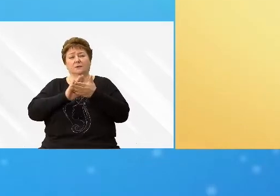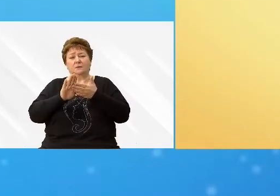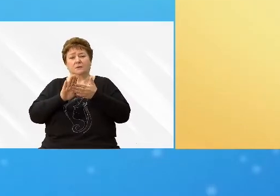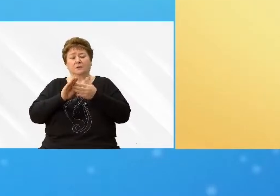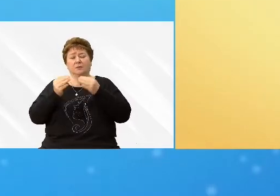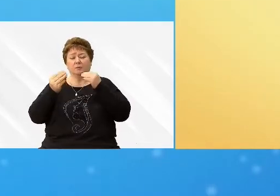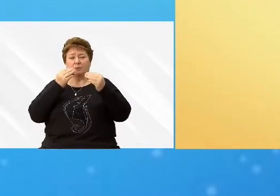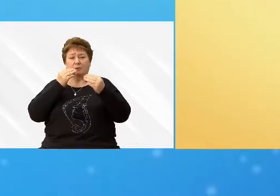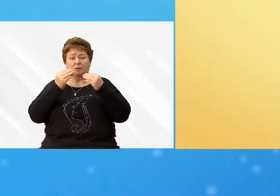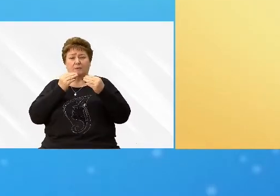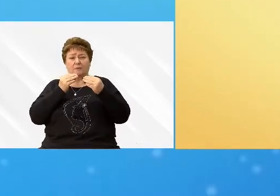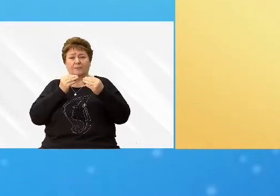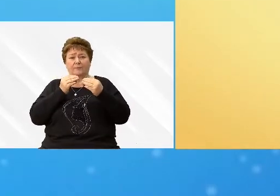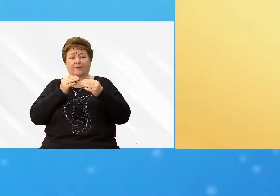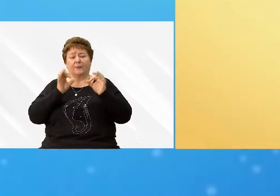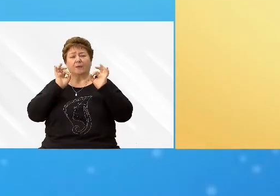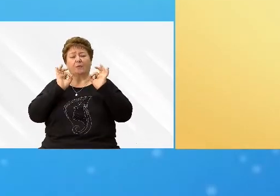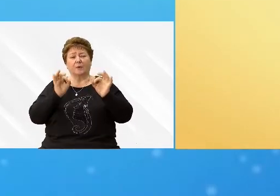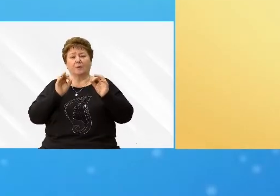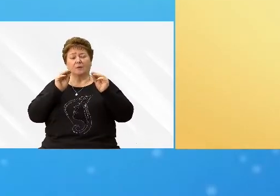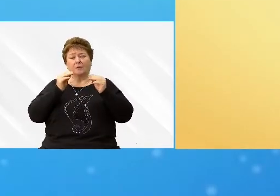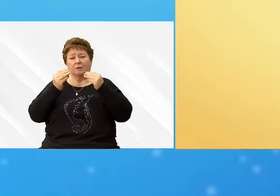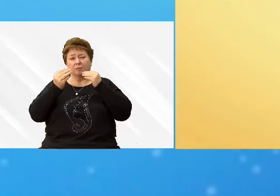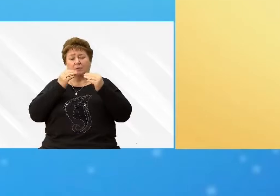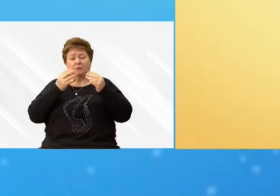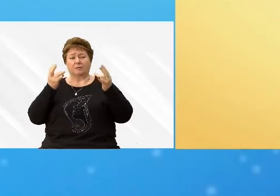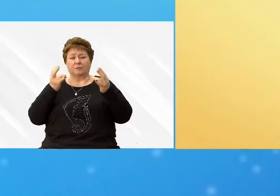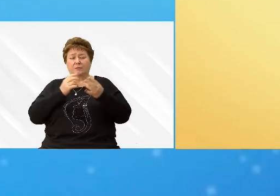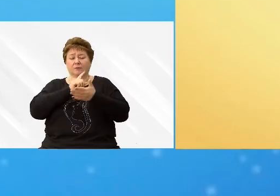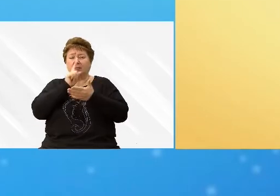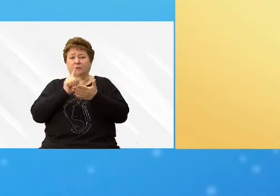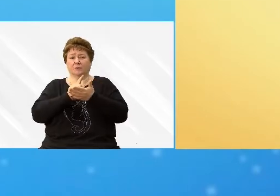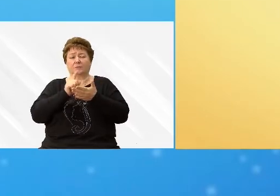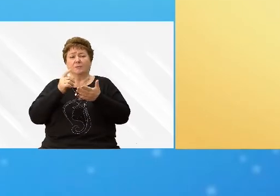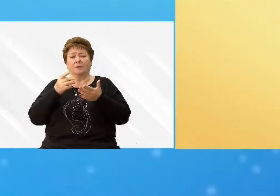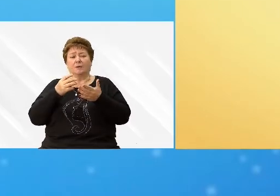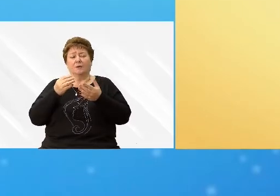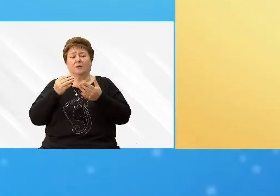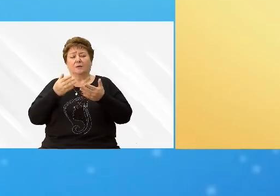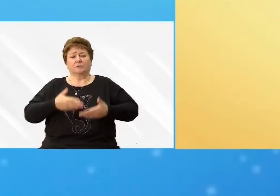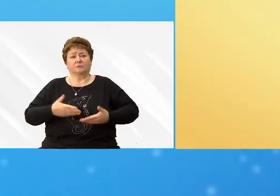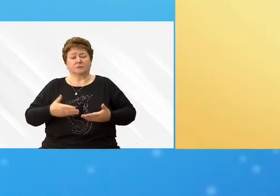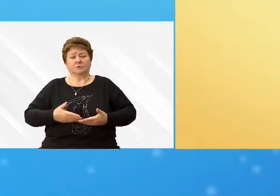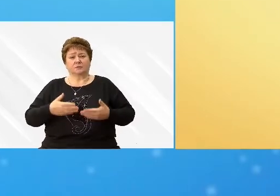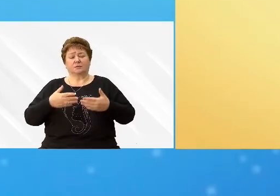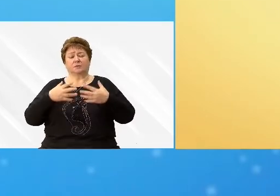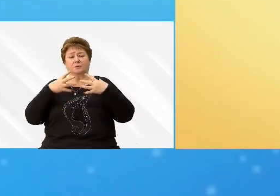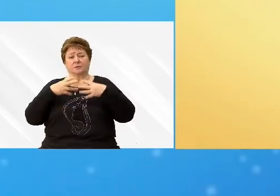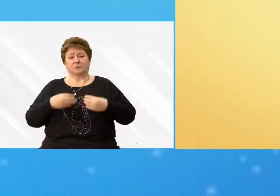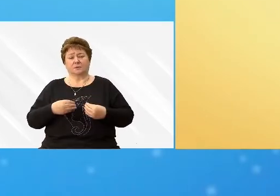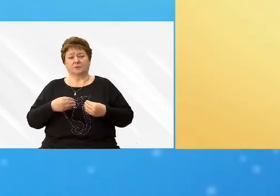питания правильное питание необходимые условия для нормальной жизнедеятельности организма